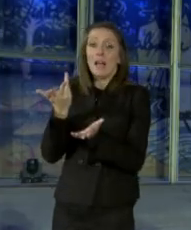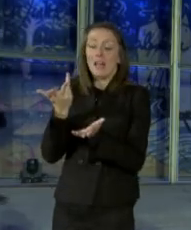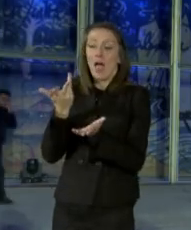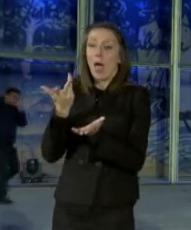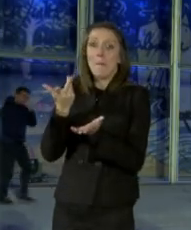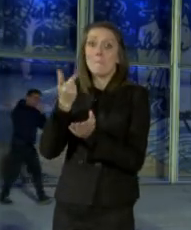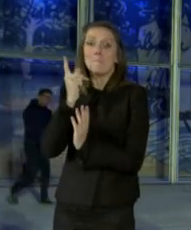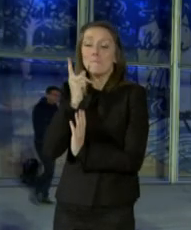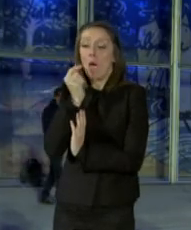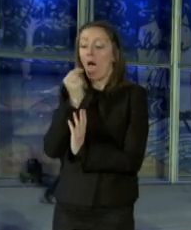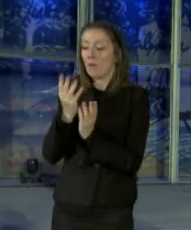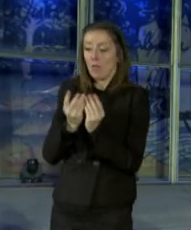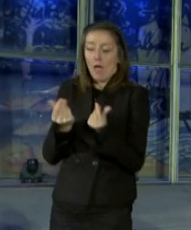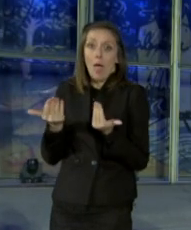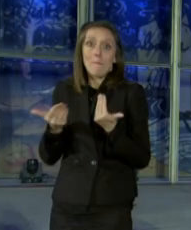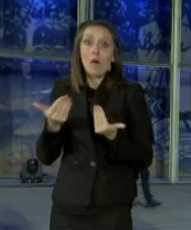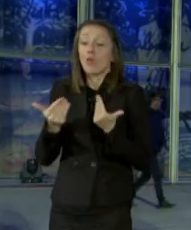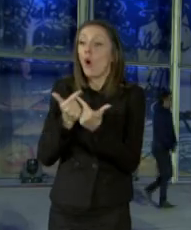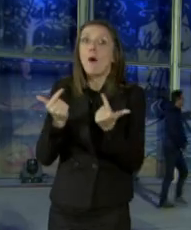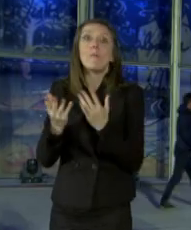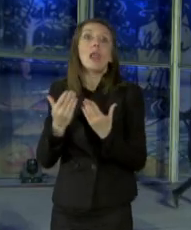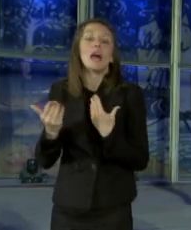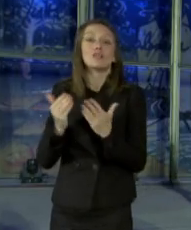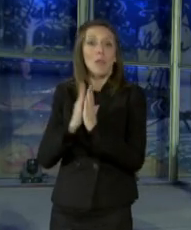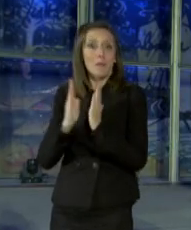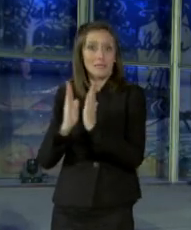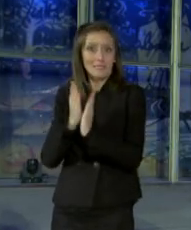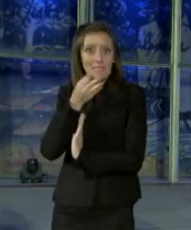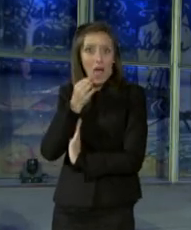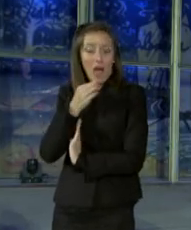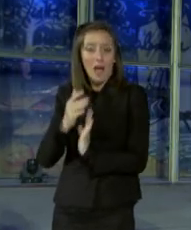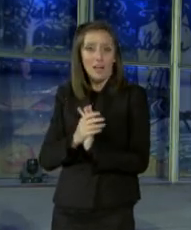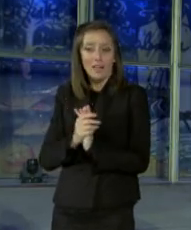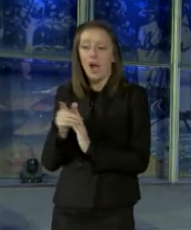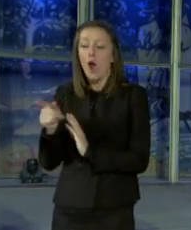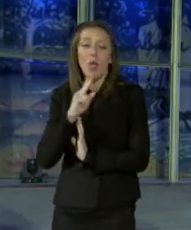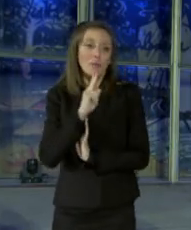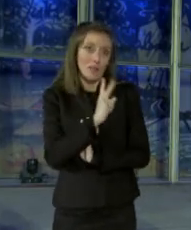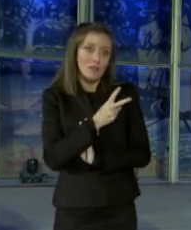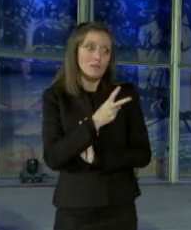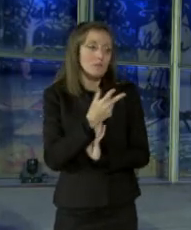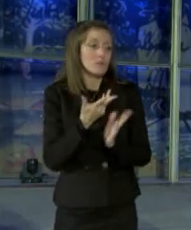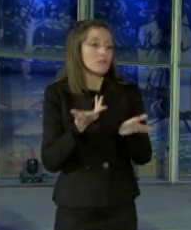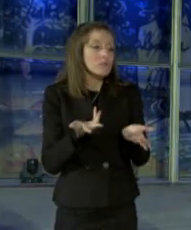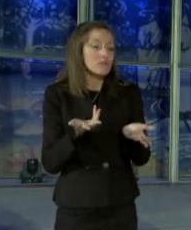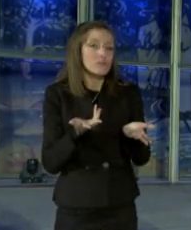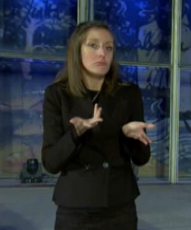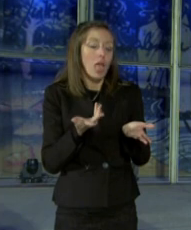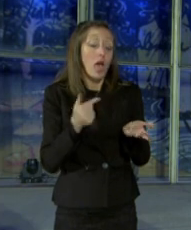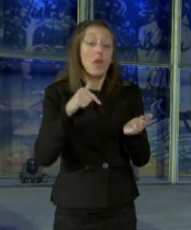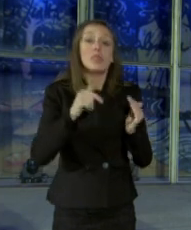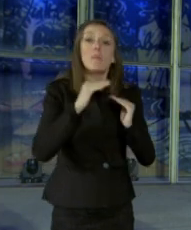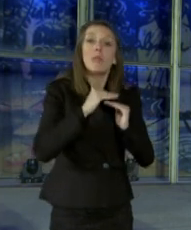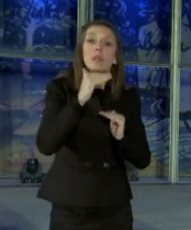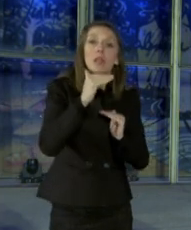e troppo presto adesso per la messa e degli replicò beh stamattina